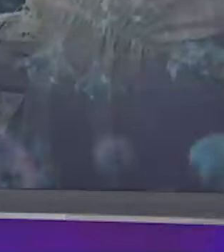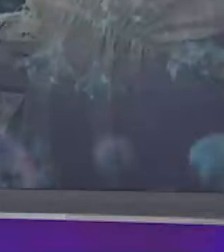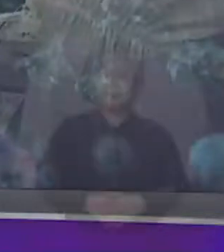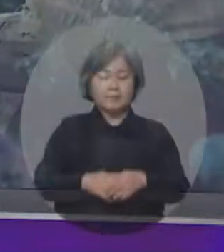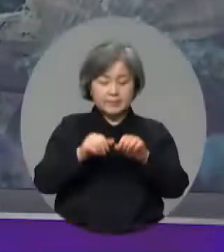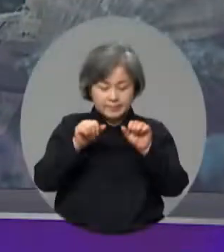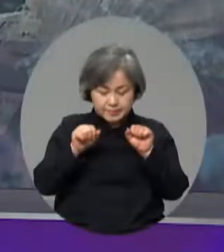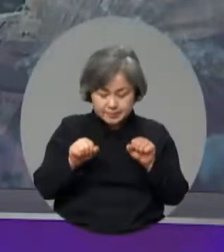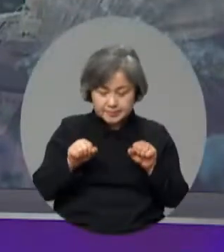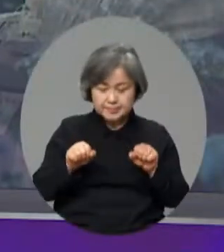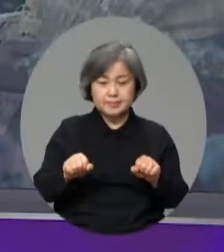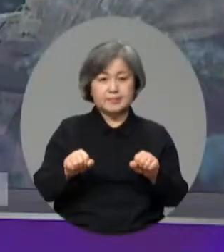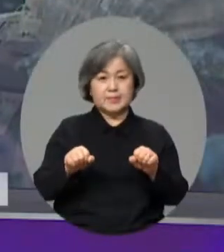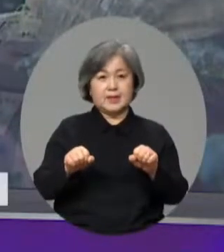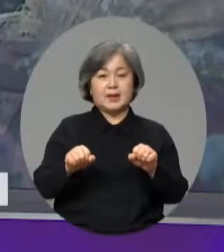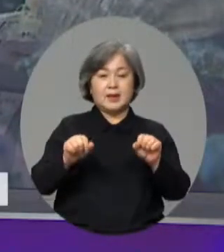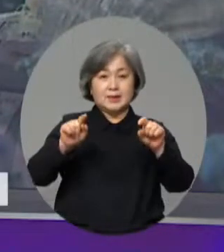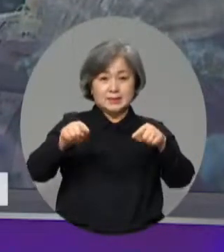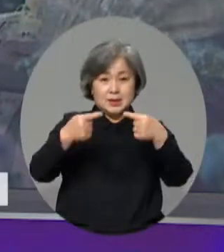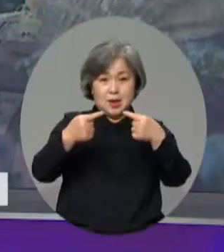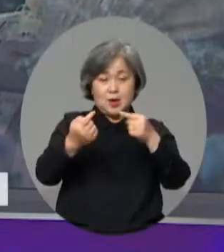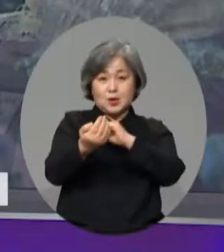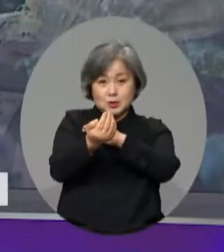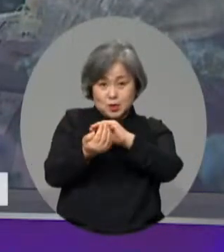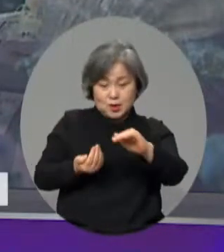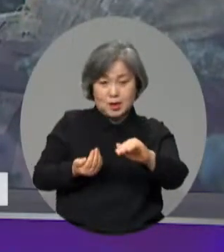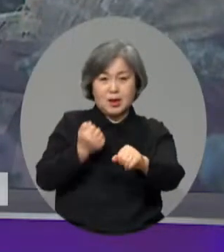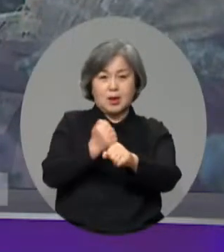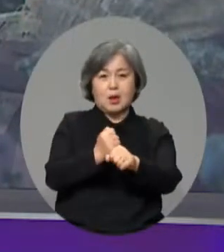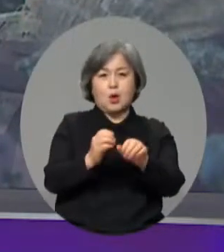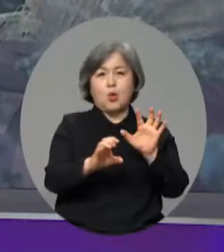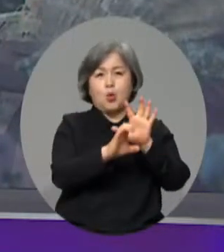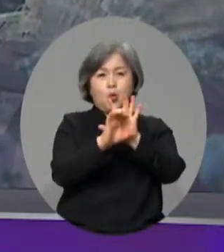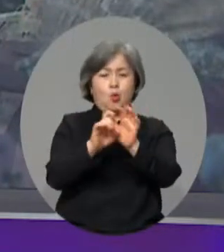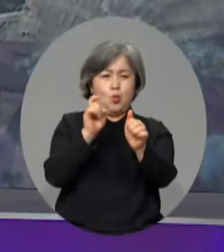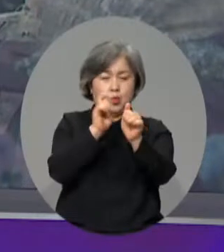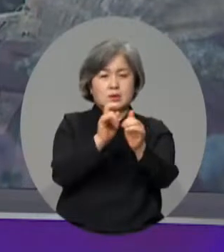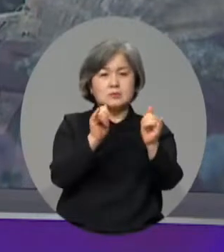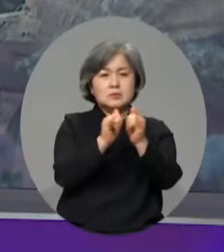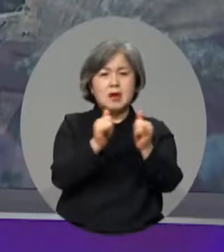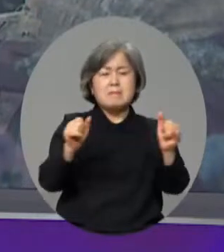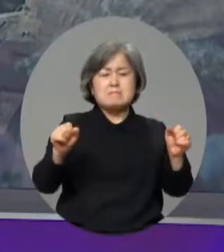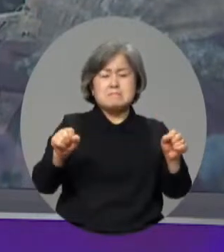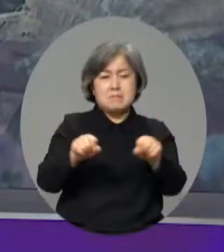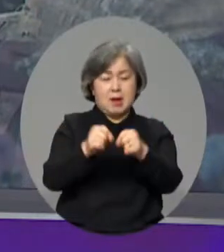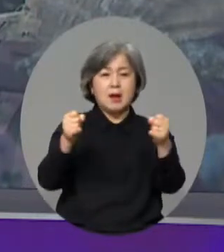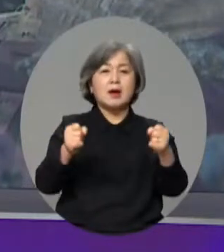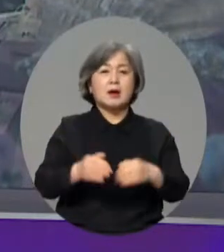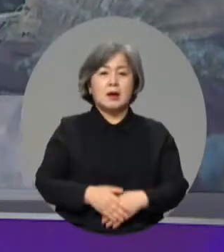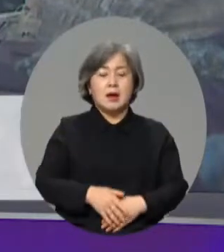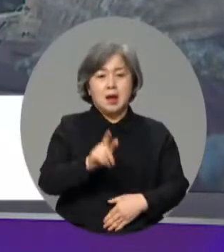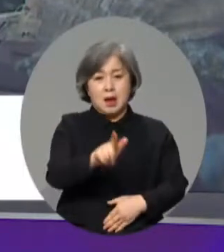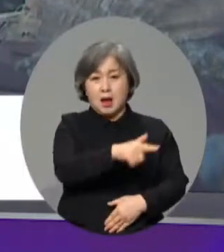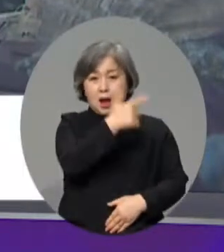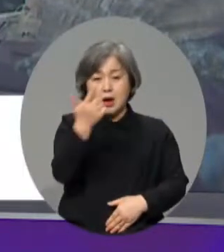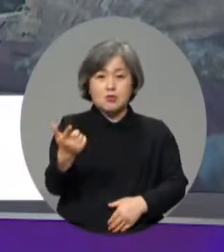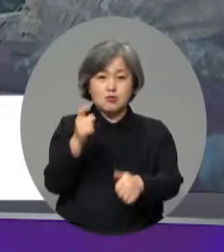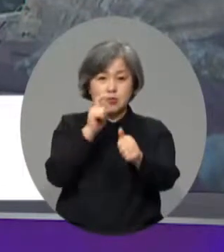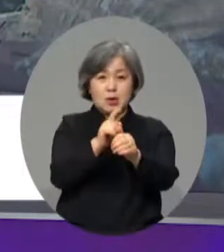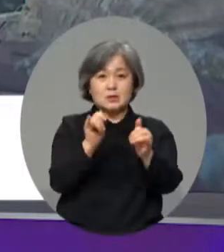여러분 안녕하십니까 설 명절 연휴를 앞두고 코 널고 확진 자수가 폭증하고 있습니다 이하루 확진